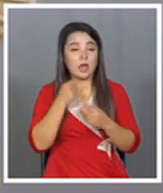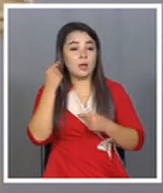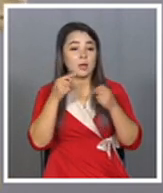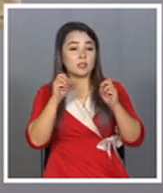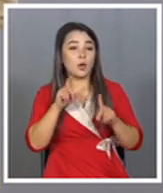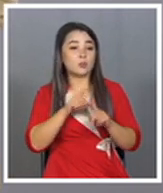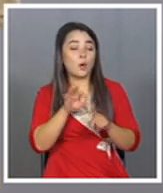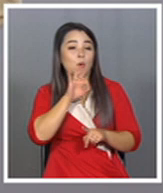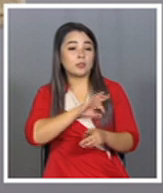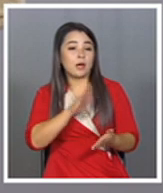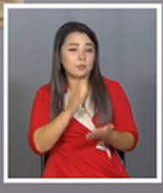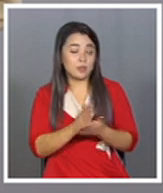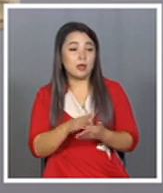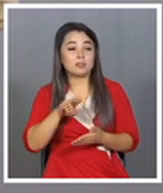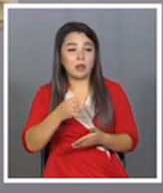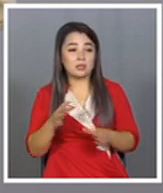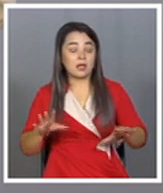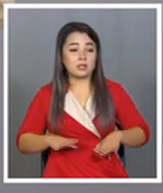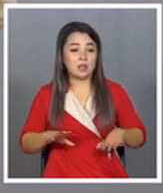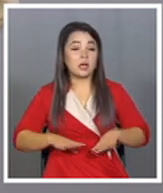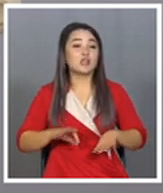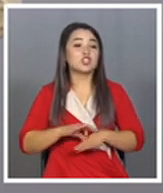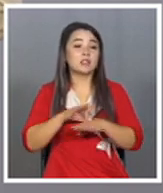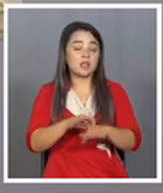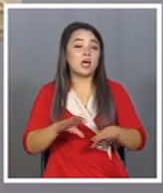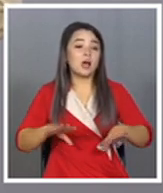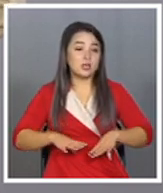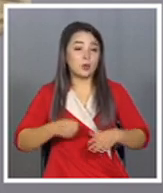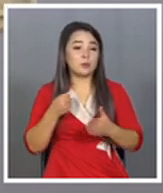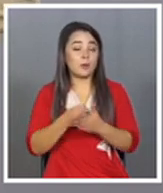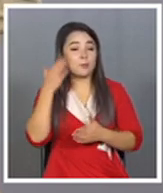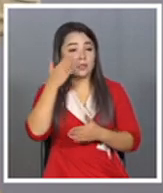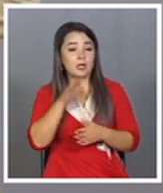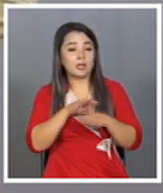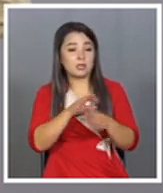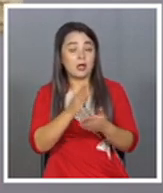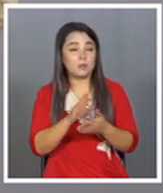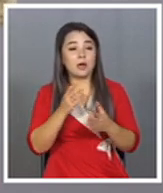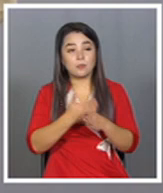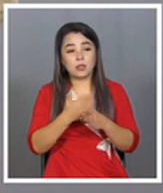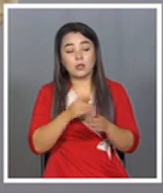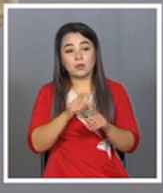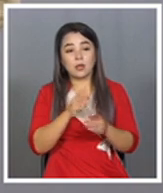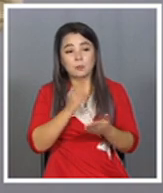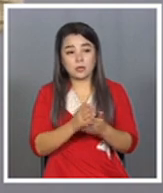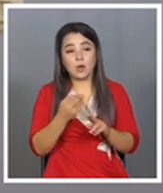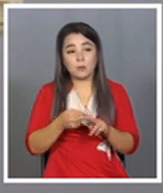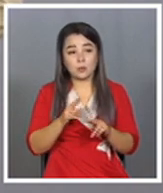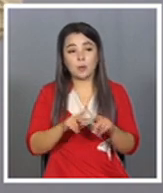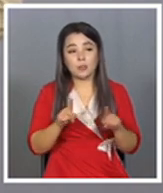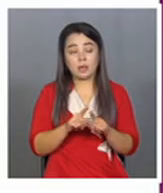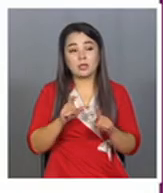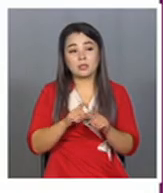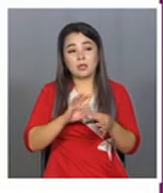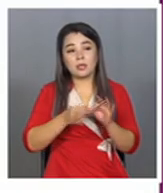қолдандық. Және тай атқа жеткізер, ат мұратқа жеткізер деген мақалды қолдандық. Сонымен қатар,